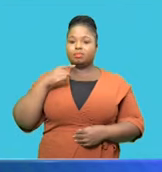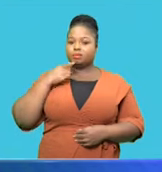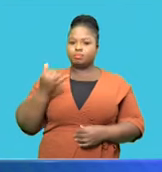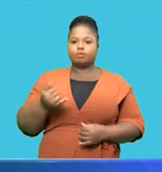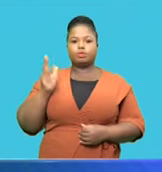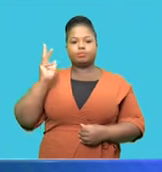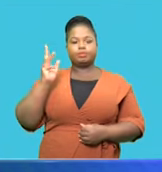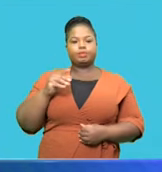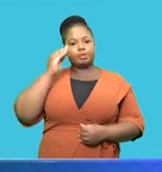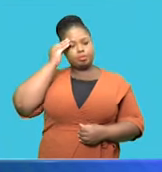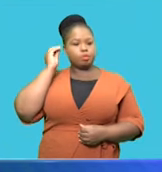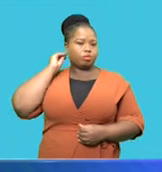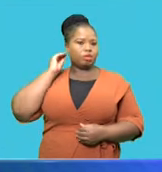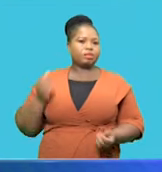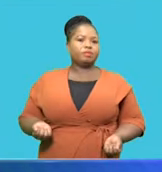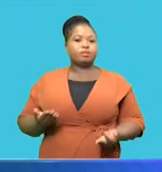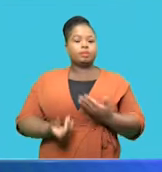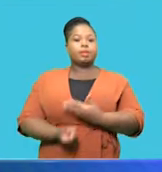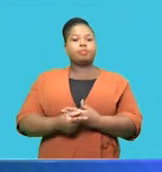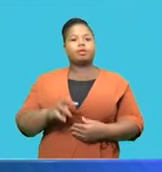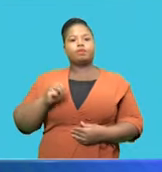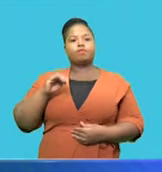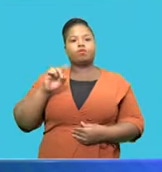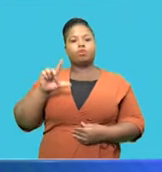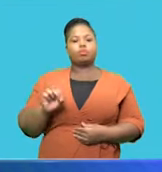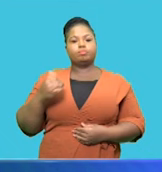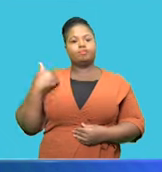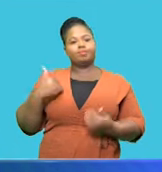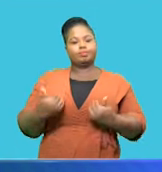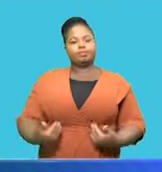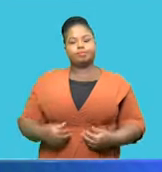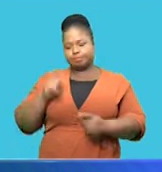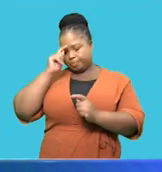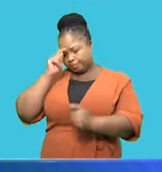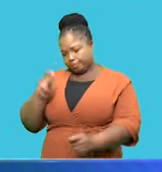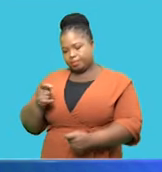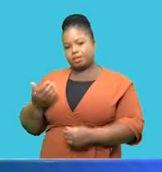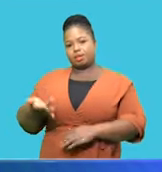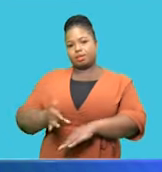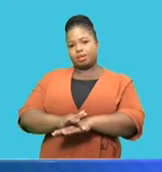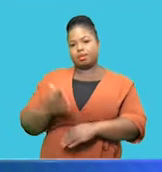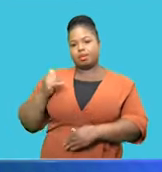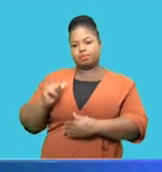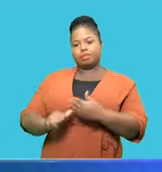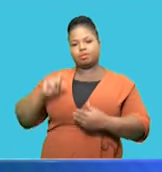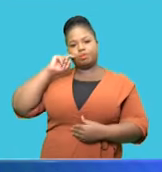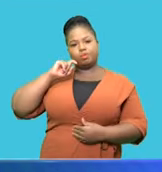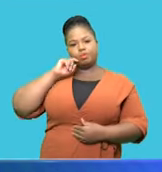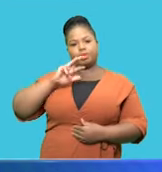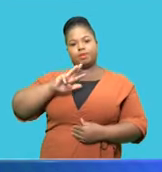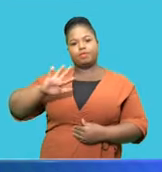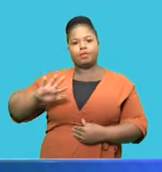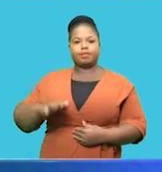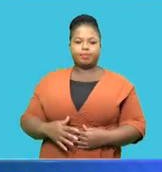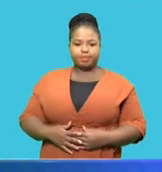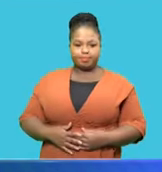kwinkonzo yesikhumbuzo ibibanjwele emfulo ekecawe ukuhlonipha uButhelezi osweleke kwinyanga ephelileyo eneminyaka engamashumi alithoba nesihlanu